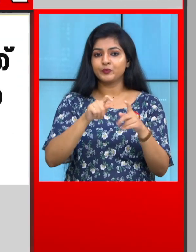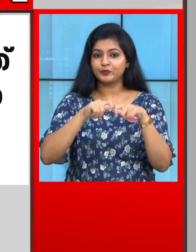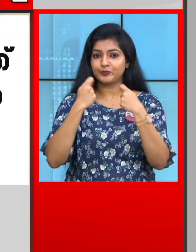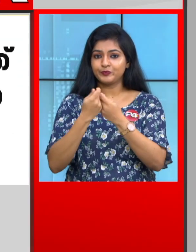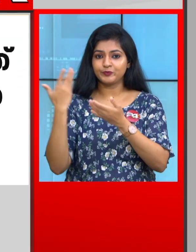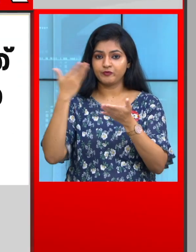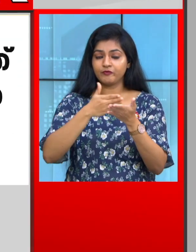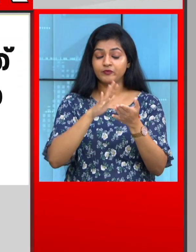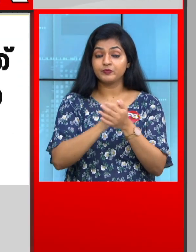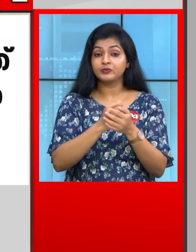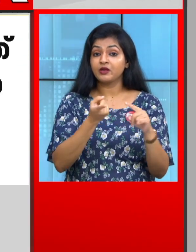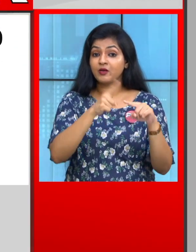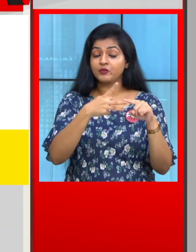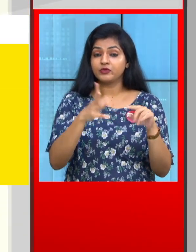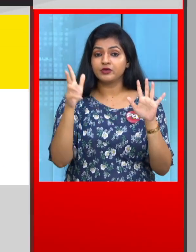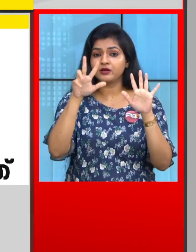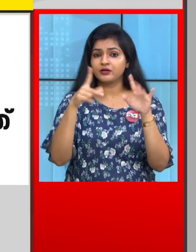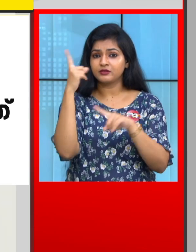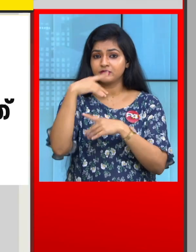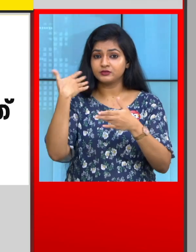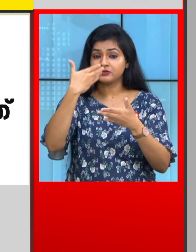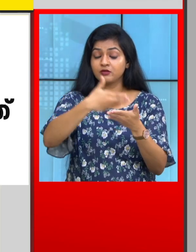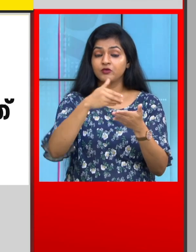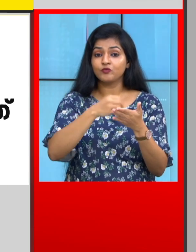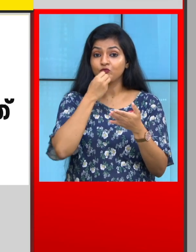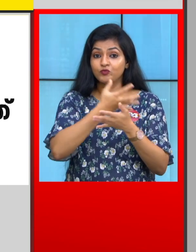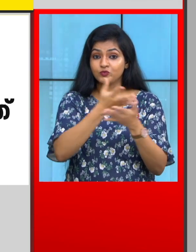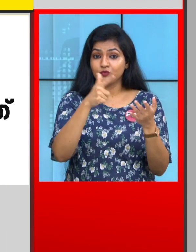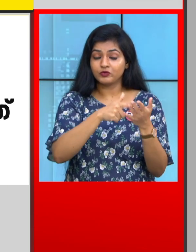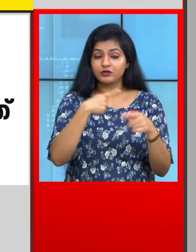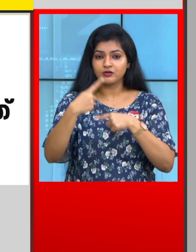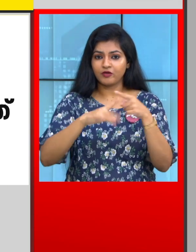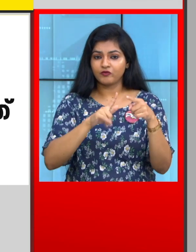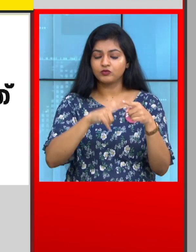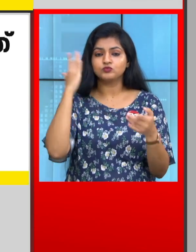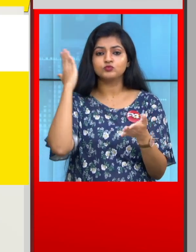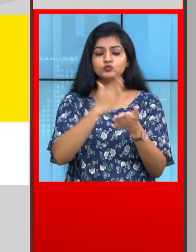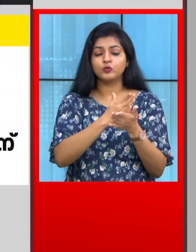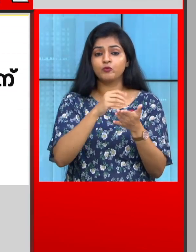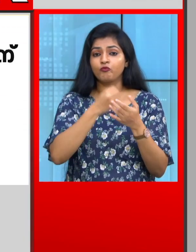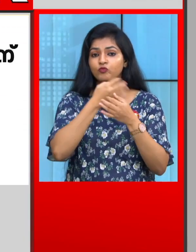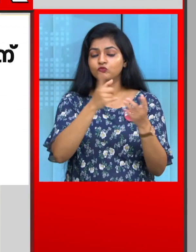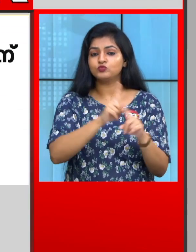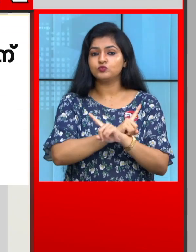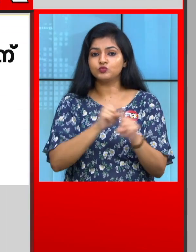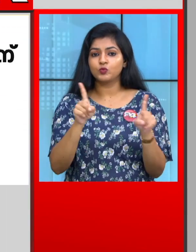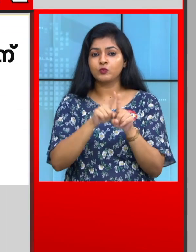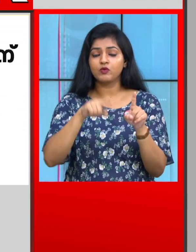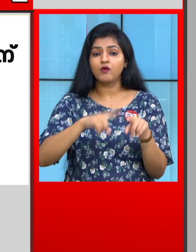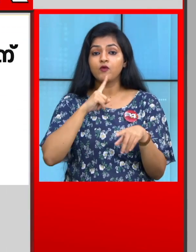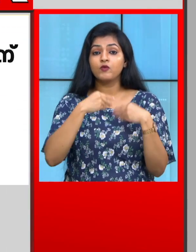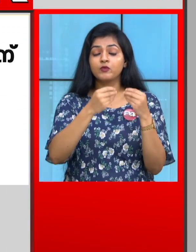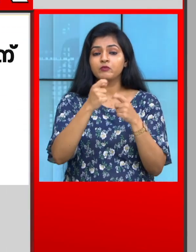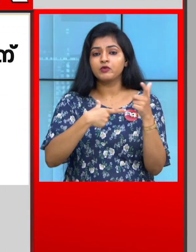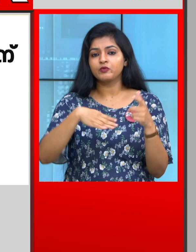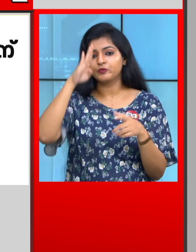നടന്ന 8-ാം ദിവസം പെട്ടെന്നൊരു സുപ്രഭാതത്തിൽ ഈ ഭക്ഷണ വിതരണം റദ്ദ് ചെയ്യുകയാണ്, അല്ലെങ്കിൽ ഭക്ഷണം വിതരണം നടത്താൻ പാടില്ല എന്ന് ഉത്തരവിടുകയായിരുന്നു.